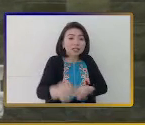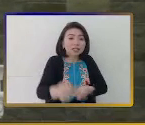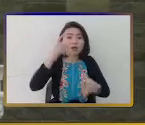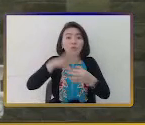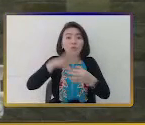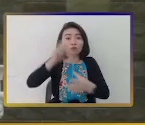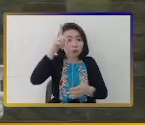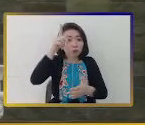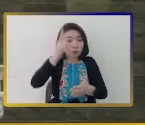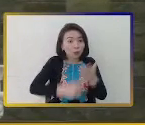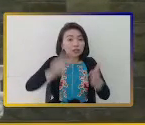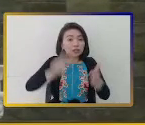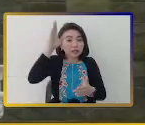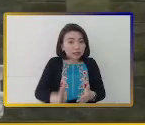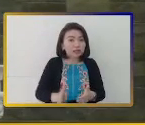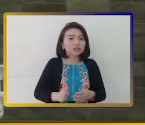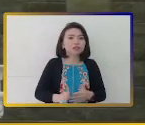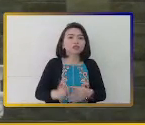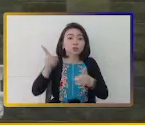ating pamilya.